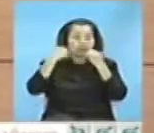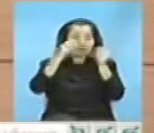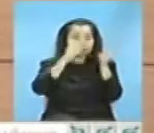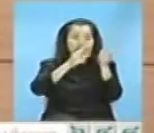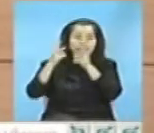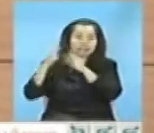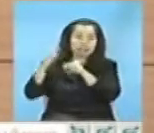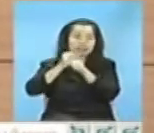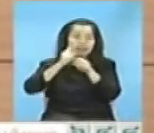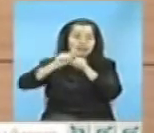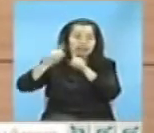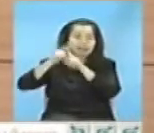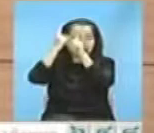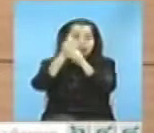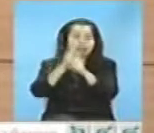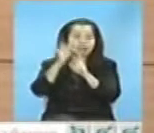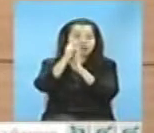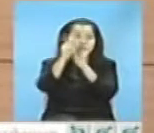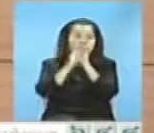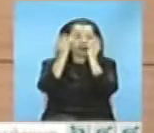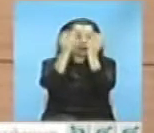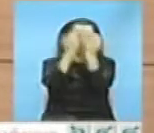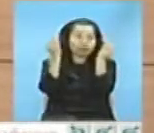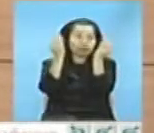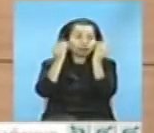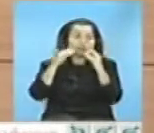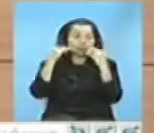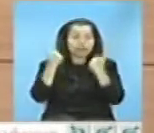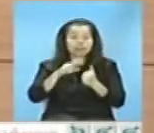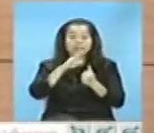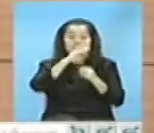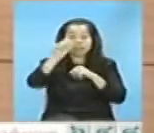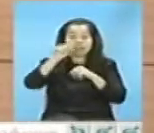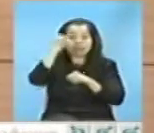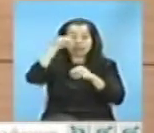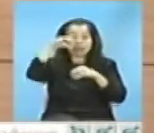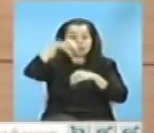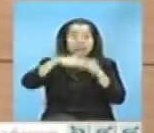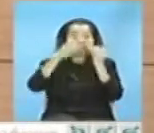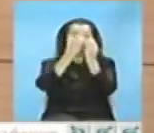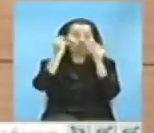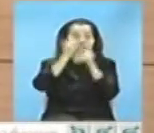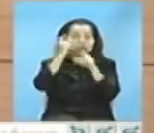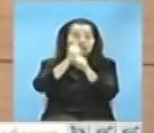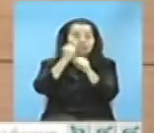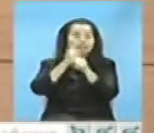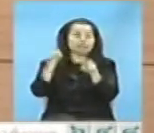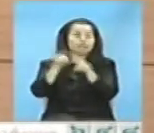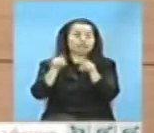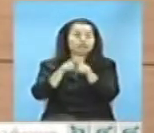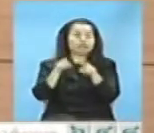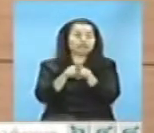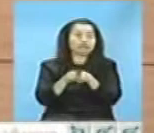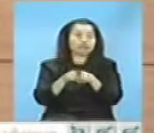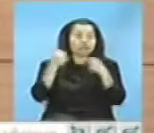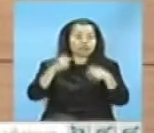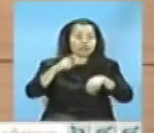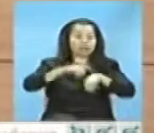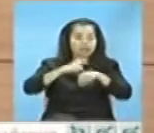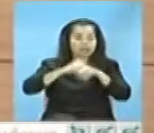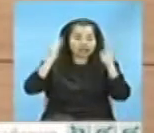ที่เดินตามรัฐธรรมนูญนั้นทำได้เพราะนั้นสภาร่างรัฐธรรมนูญก็จะต้องทำทั้ง3พระราชบัญญัตินี้เข้ามาอีกในเวล